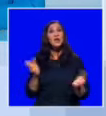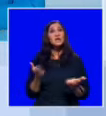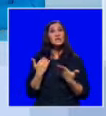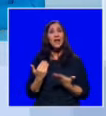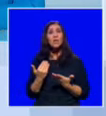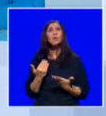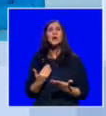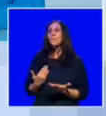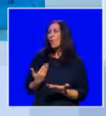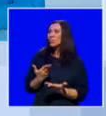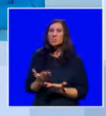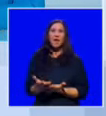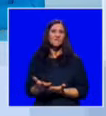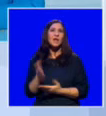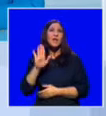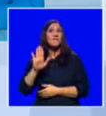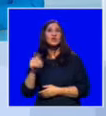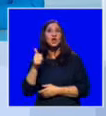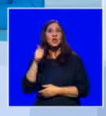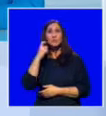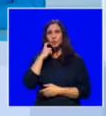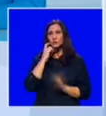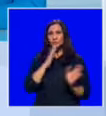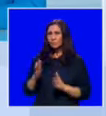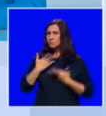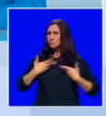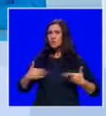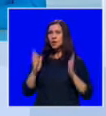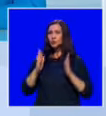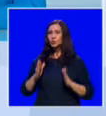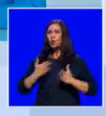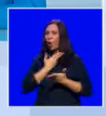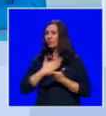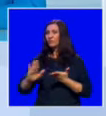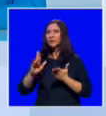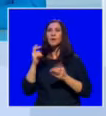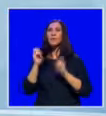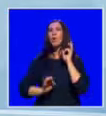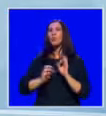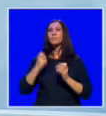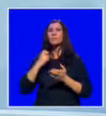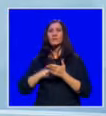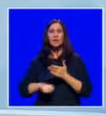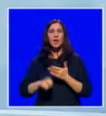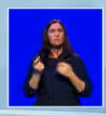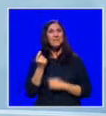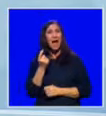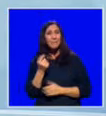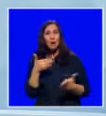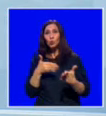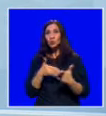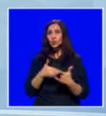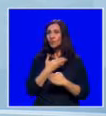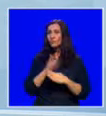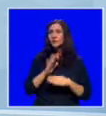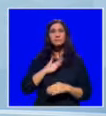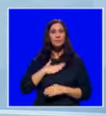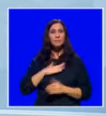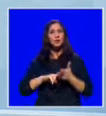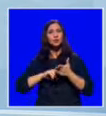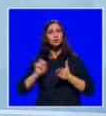станало под давление на лидера ви Борисов? Ние категорично отхвърляме подобни твърдения. Най-малкото, защото винаги сме